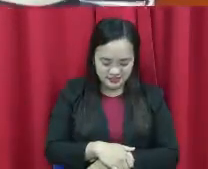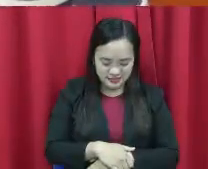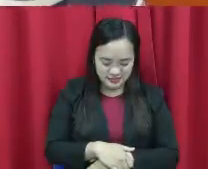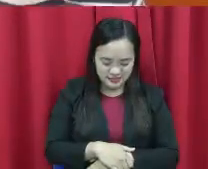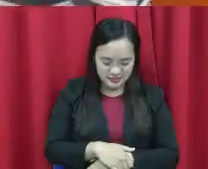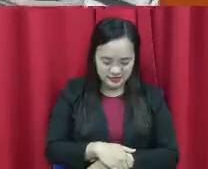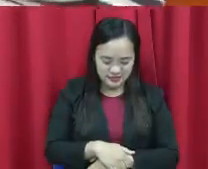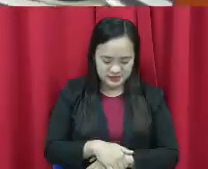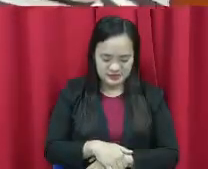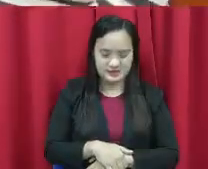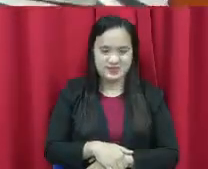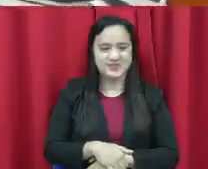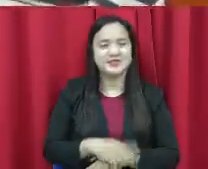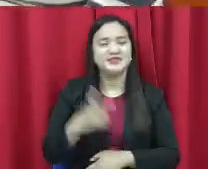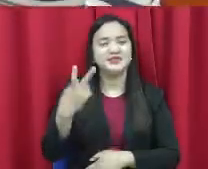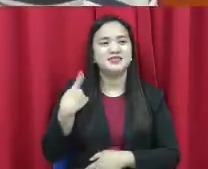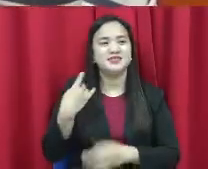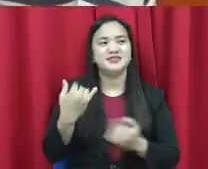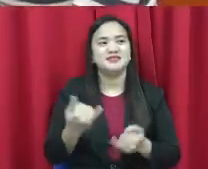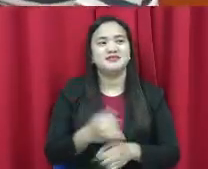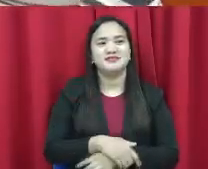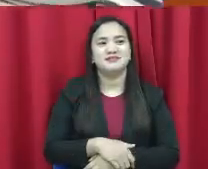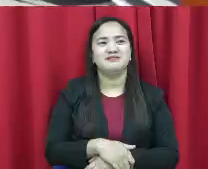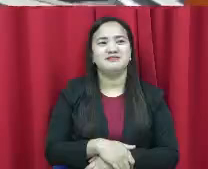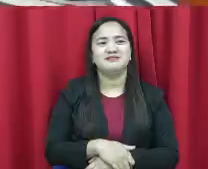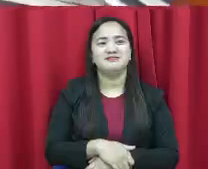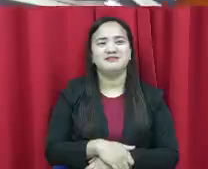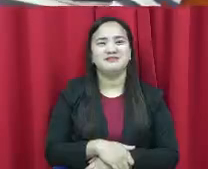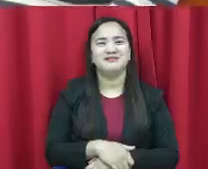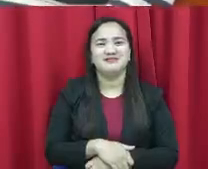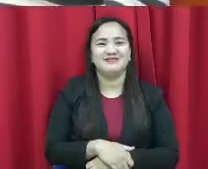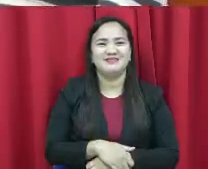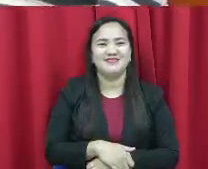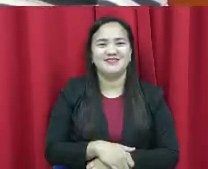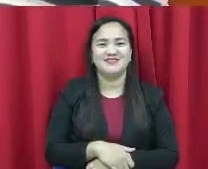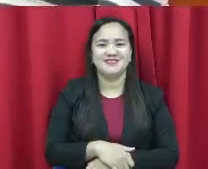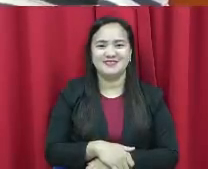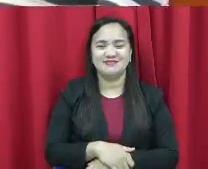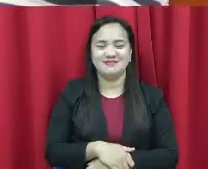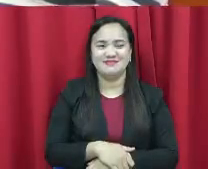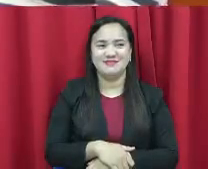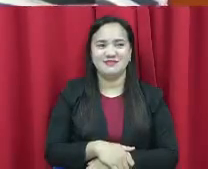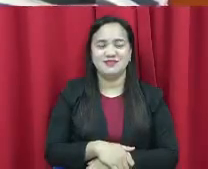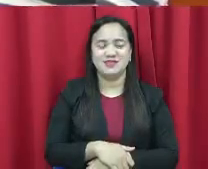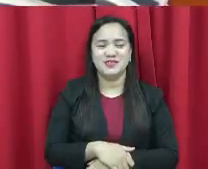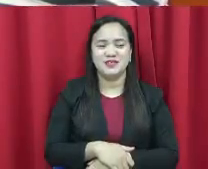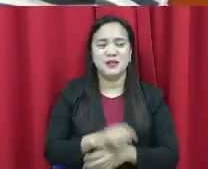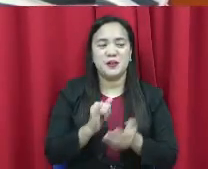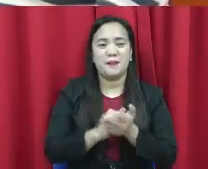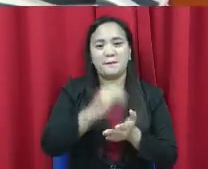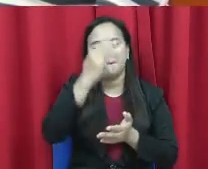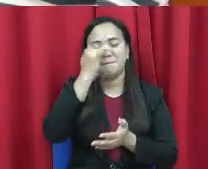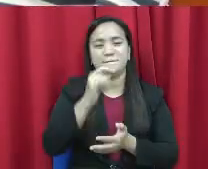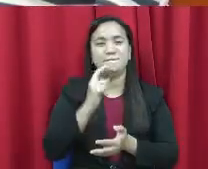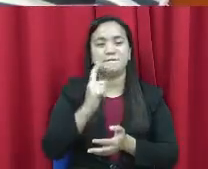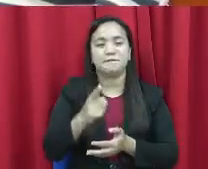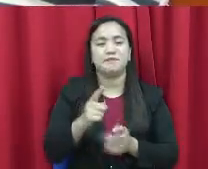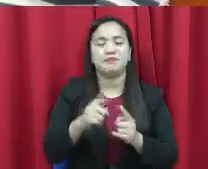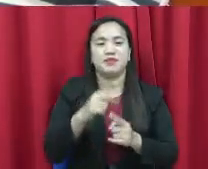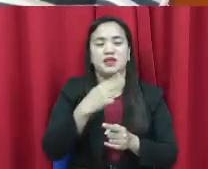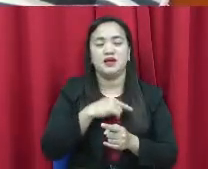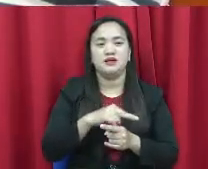sasaktong kasama pala ako dito kaya kaya yun po n Sabi ko nga po ay talagang ah Salamat sa